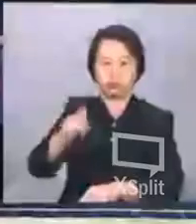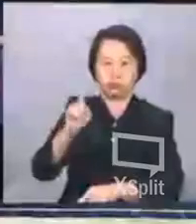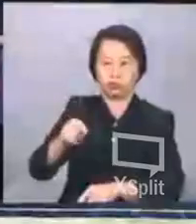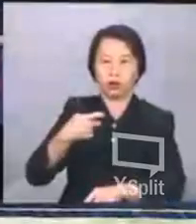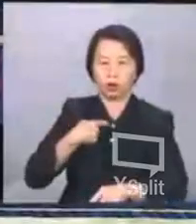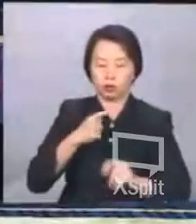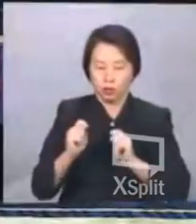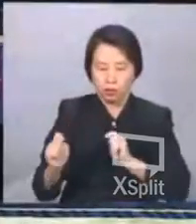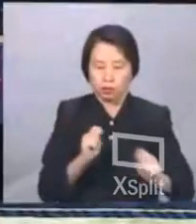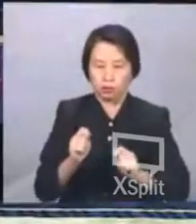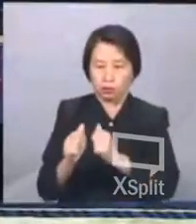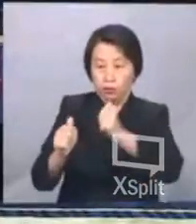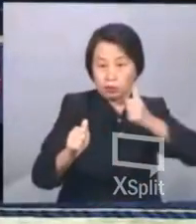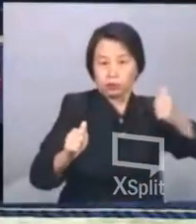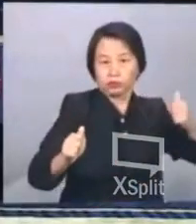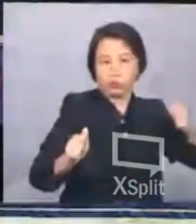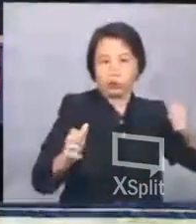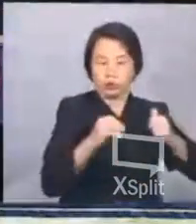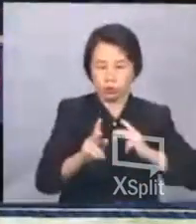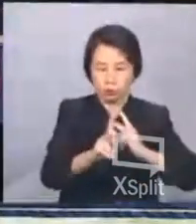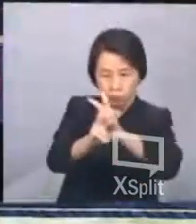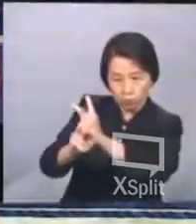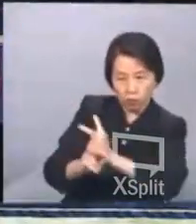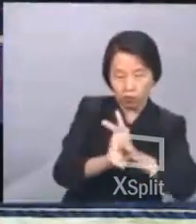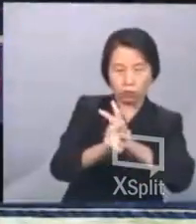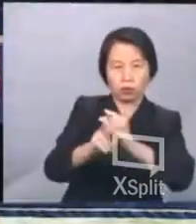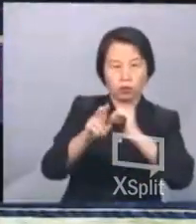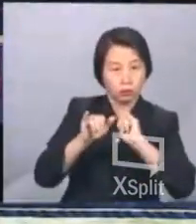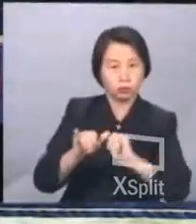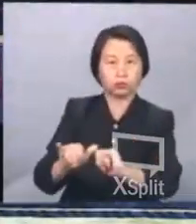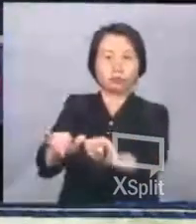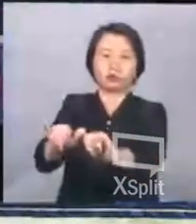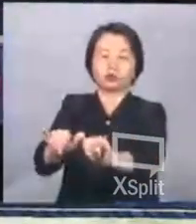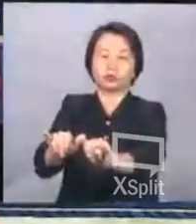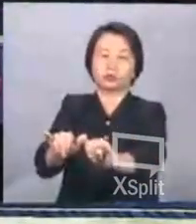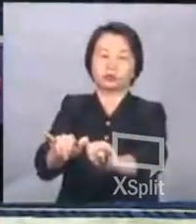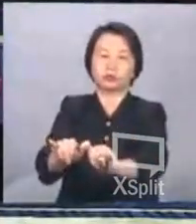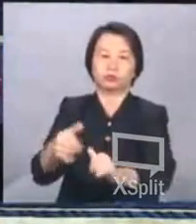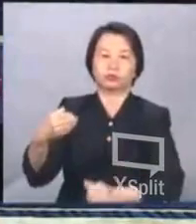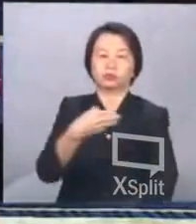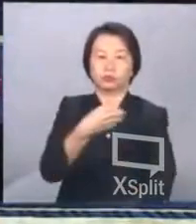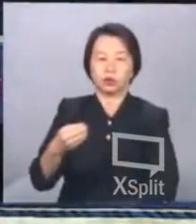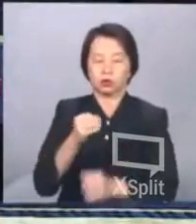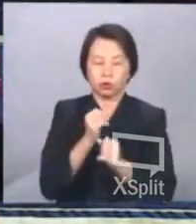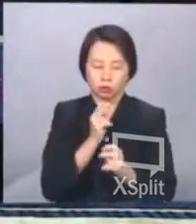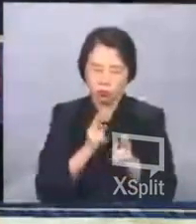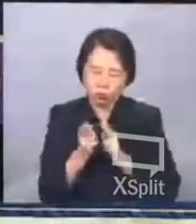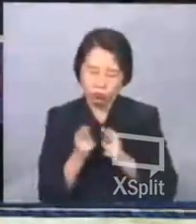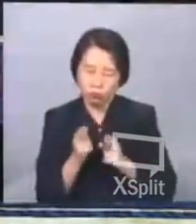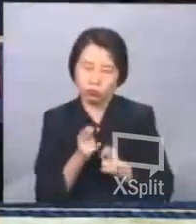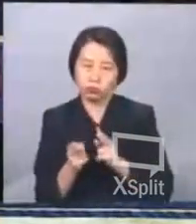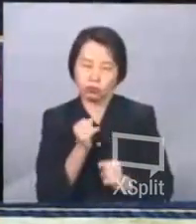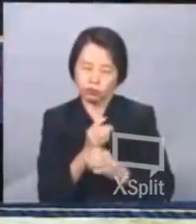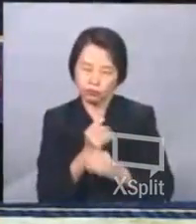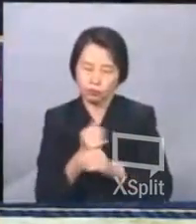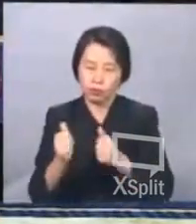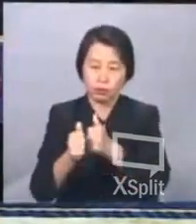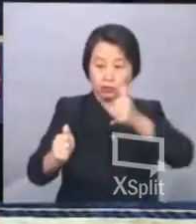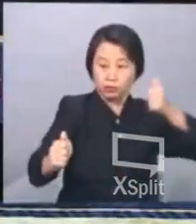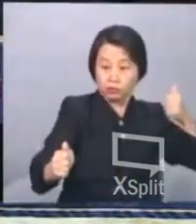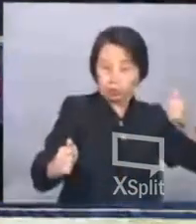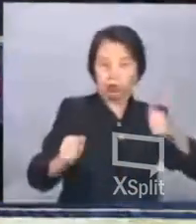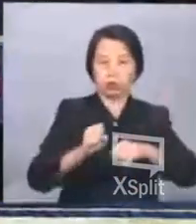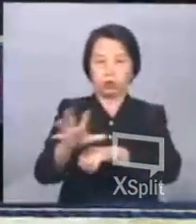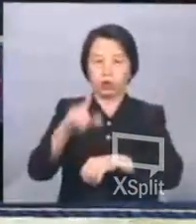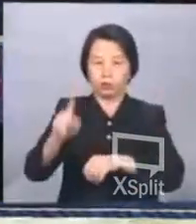akan pencegahan setek awalan yang berurusan Hai menahan usah mencegah wabah